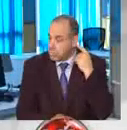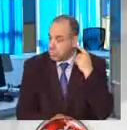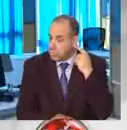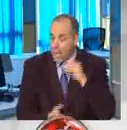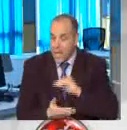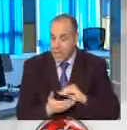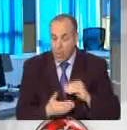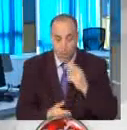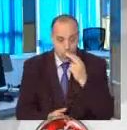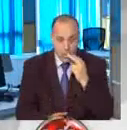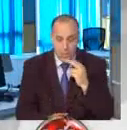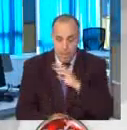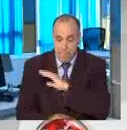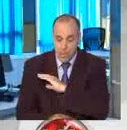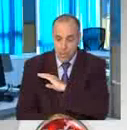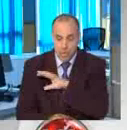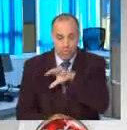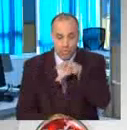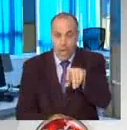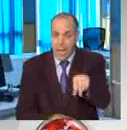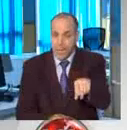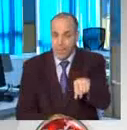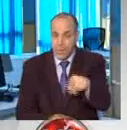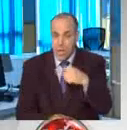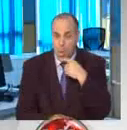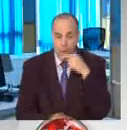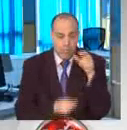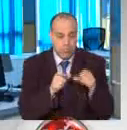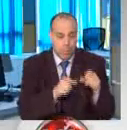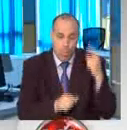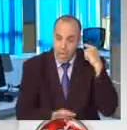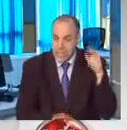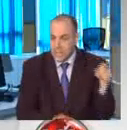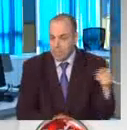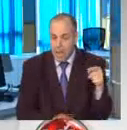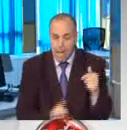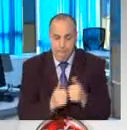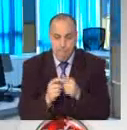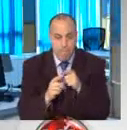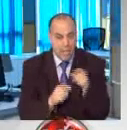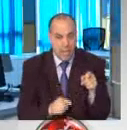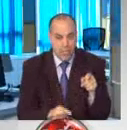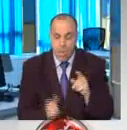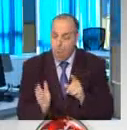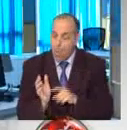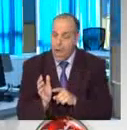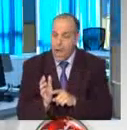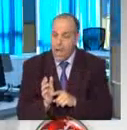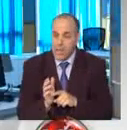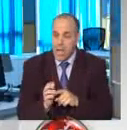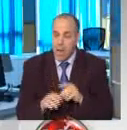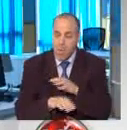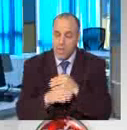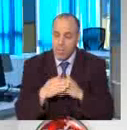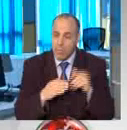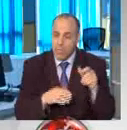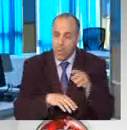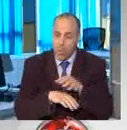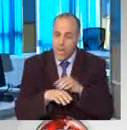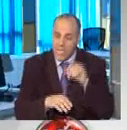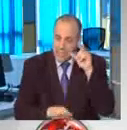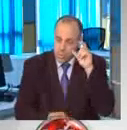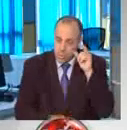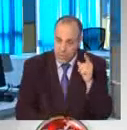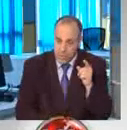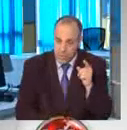إدارية وأمنية مسؤولة بالجهة ومتساكنو المنطقة المستهدفة. وأكد المعتمد الأول بولاية سيدي